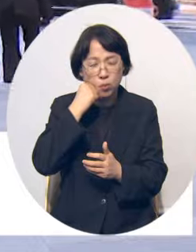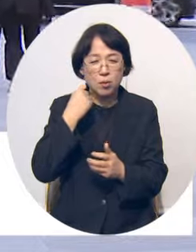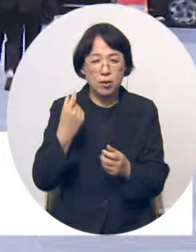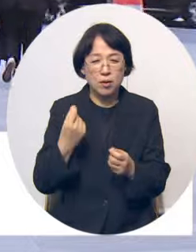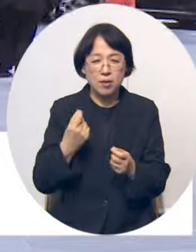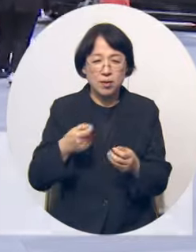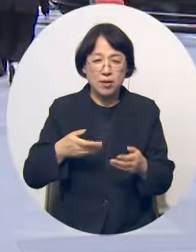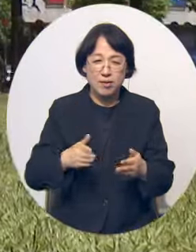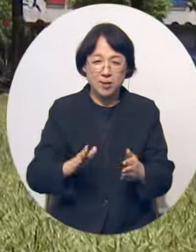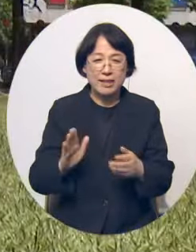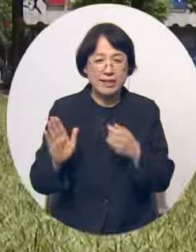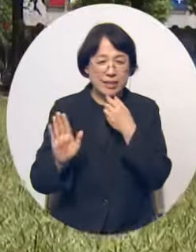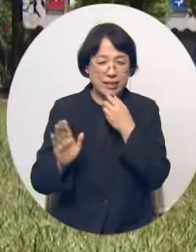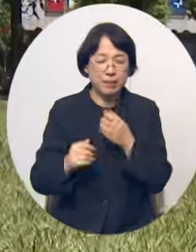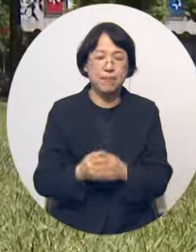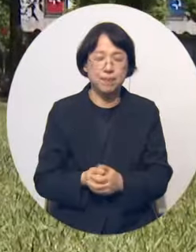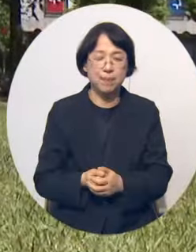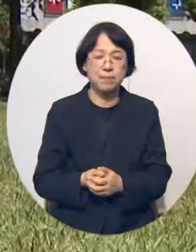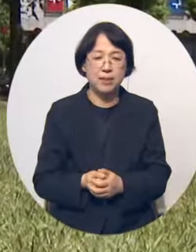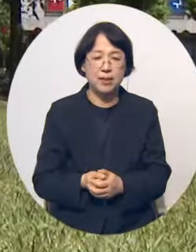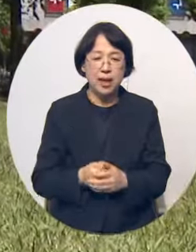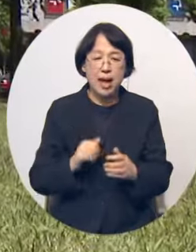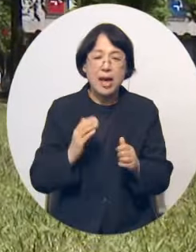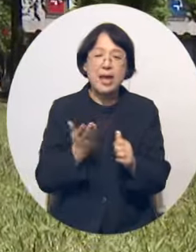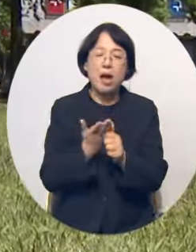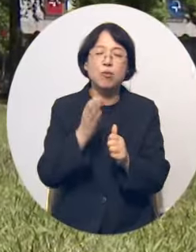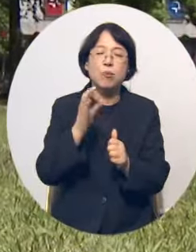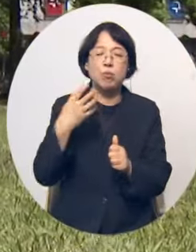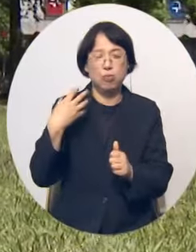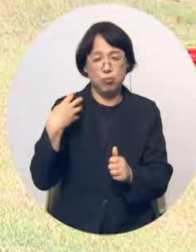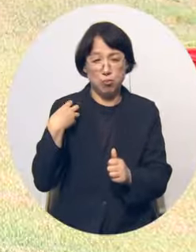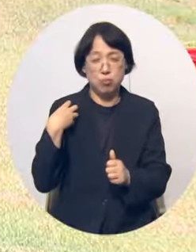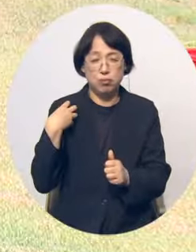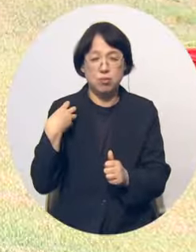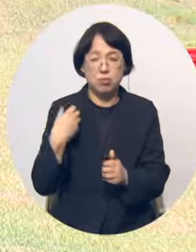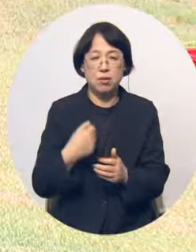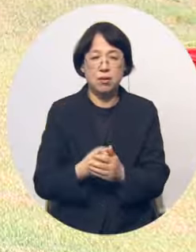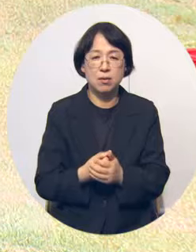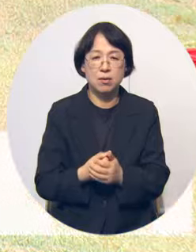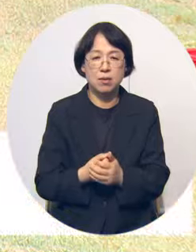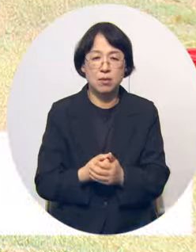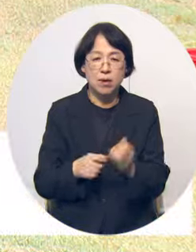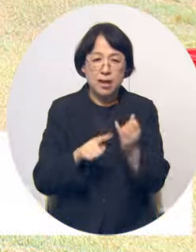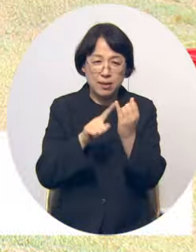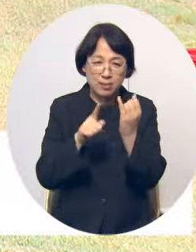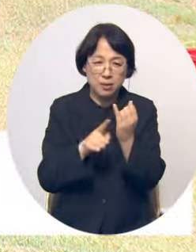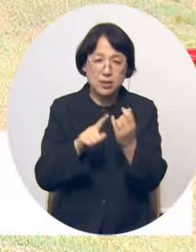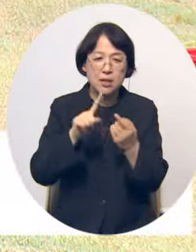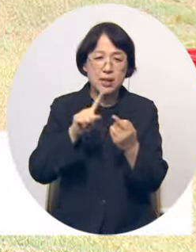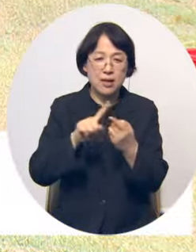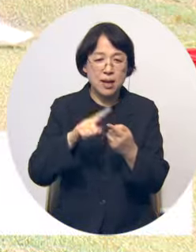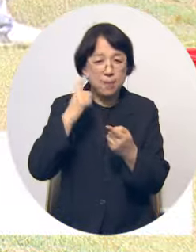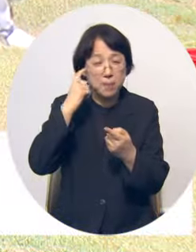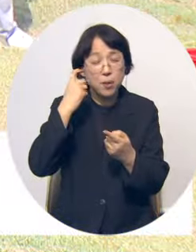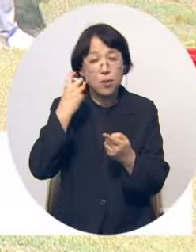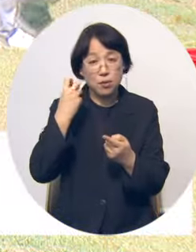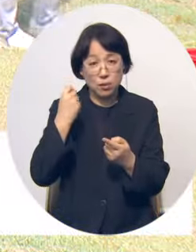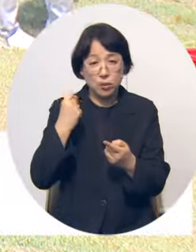하는 것 같고. 양육비 부담 등이 꼽혔습니다. 임신에 대한